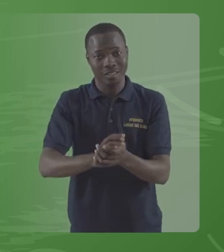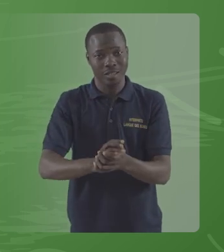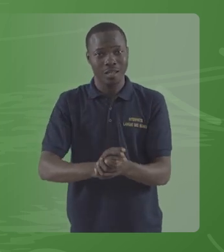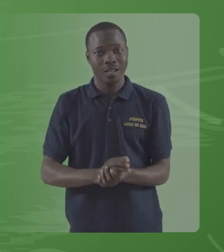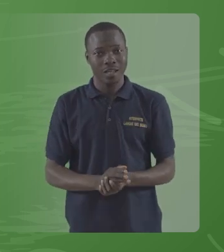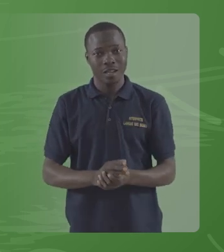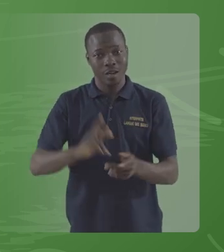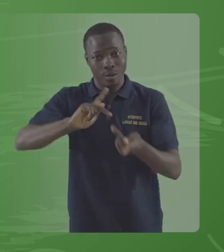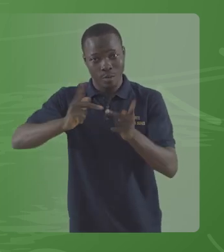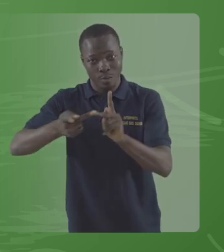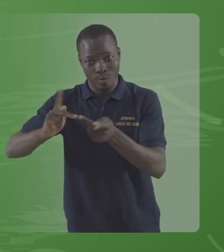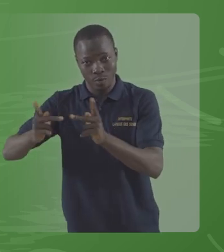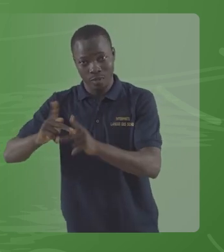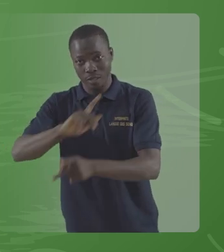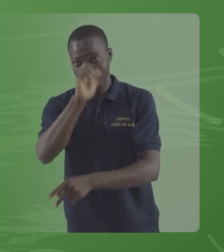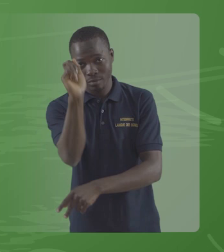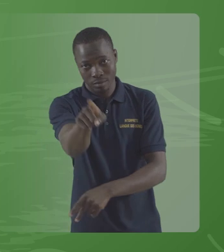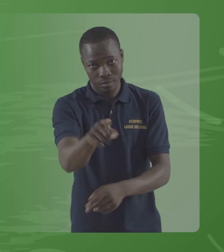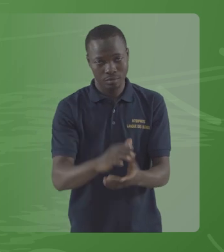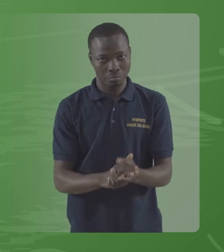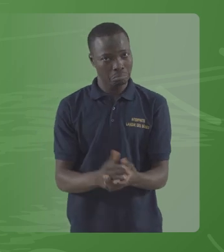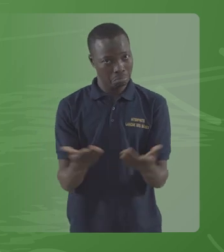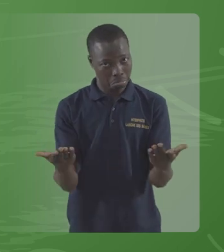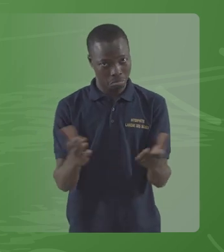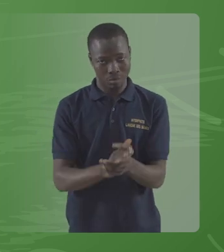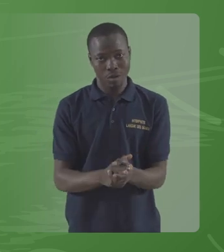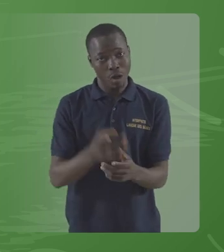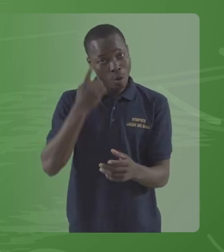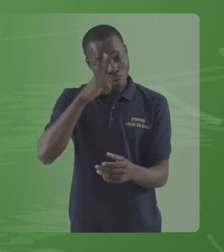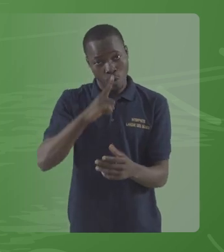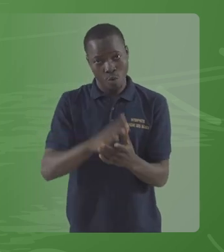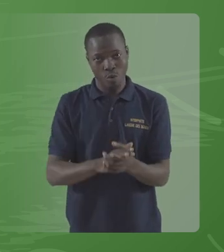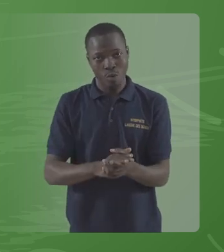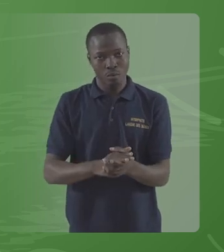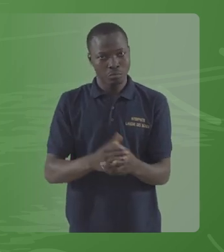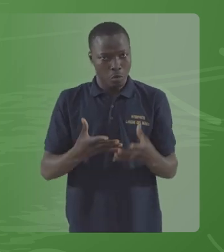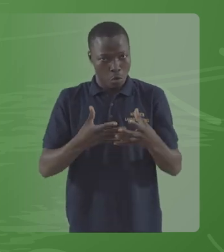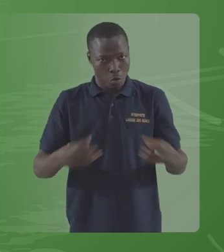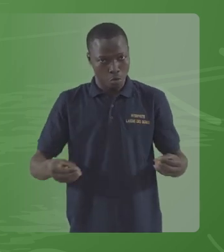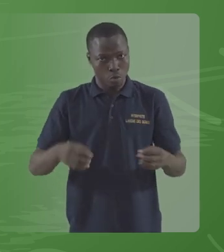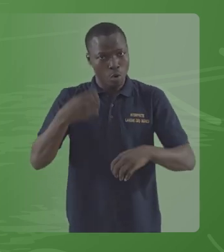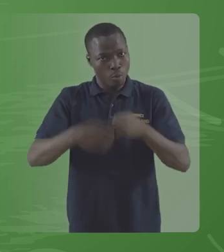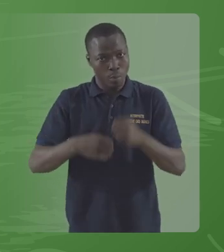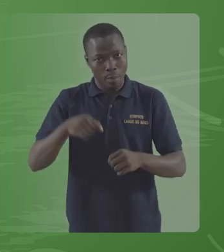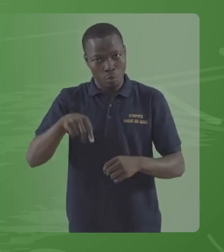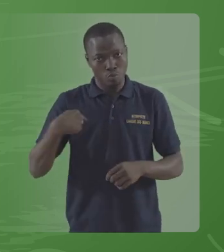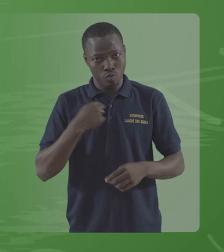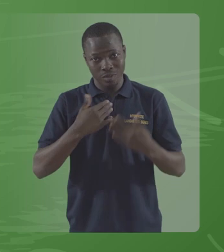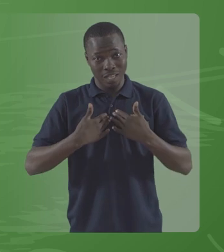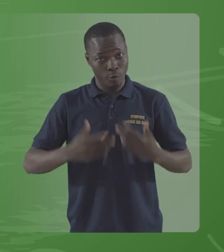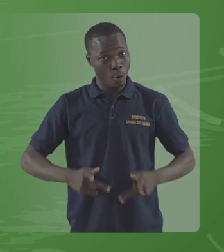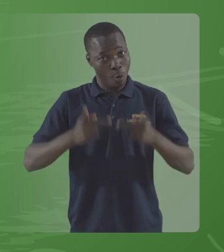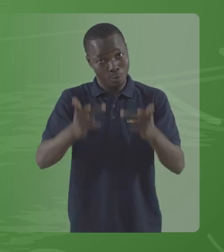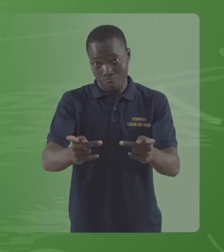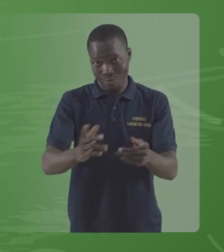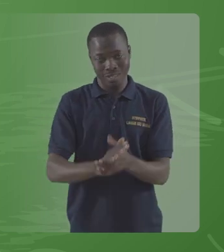synthétise-t-elle les protéines ?» Pour résoudre le problème que nous avions posé,